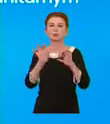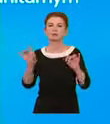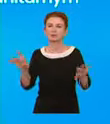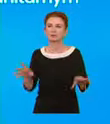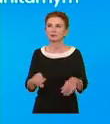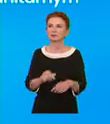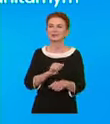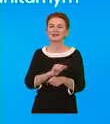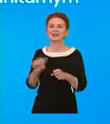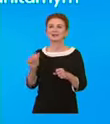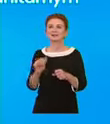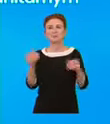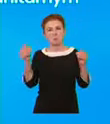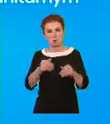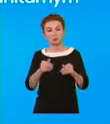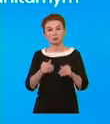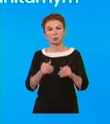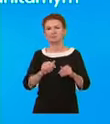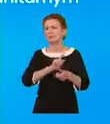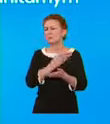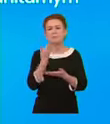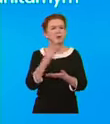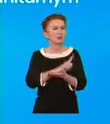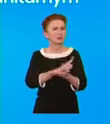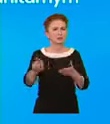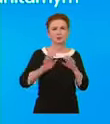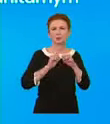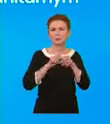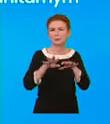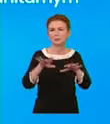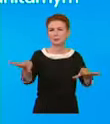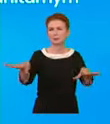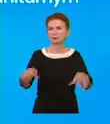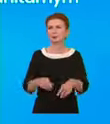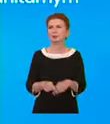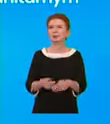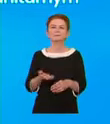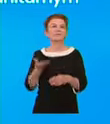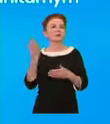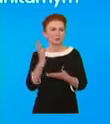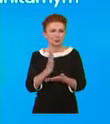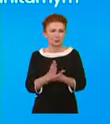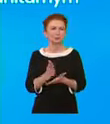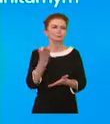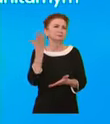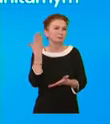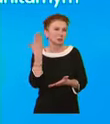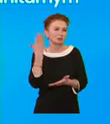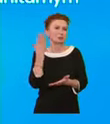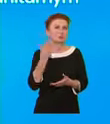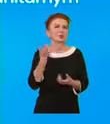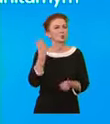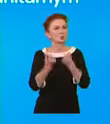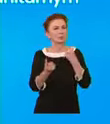duże zdolności do szybkiego rozprzestrzeniania się. Za nami jest trudny czas wyrzeczeń, ale przed nami